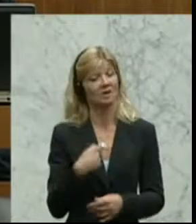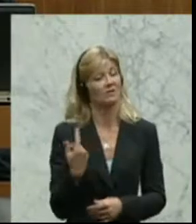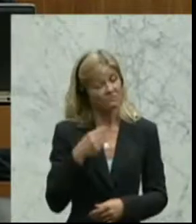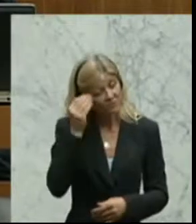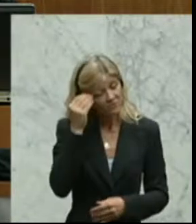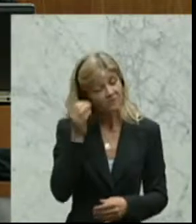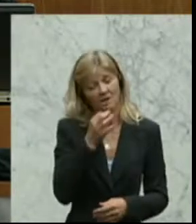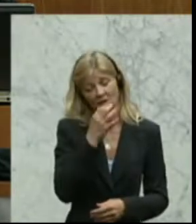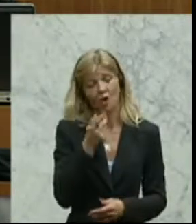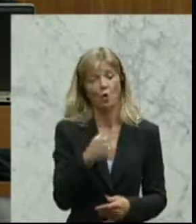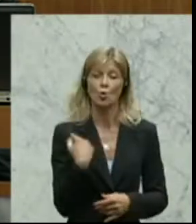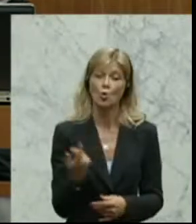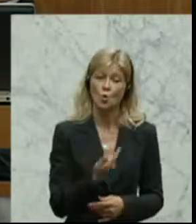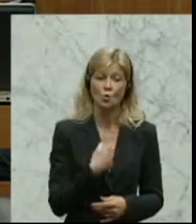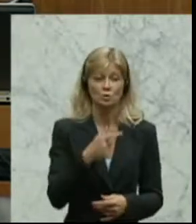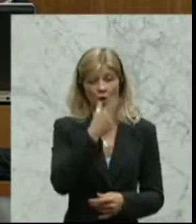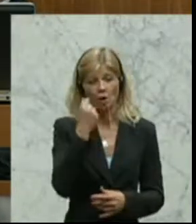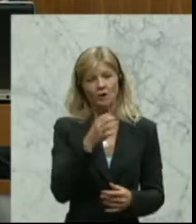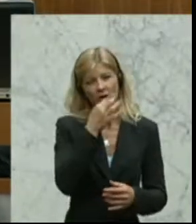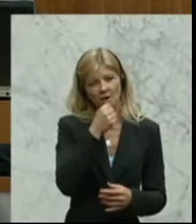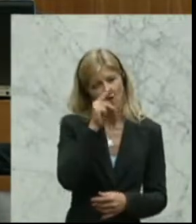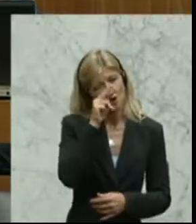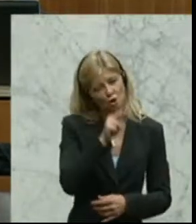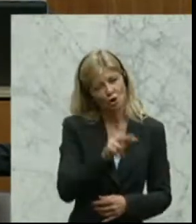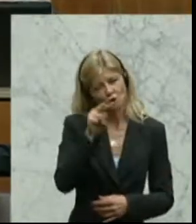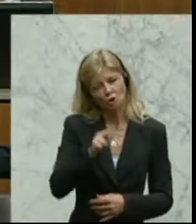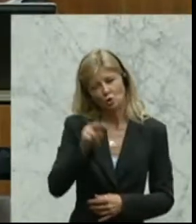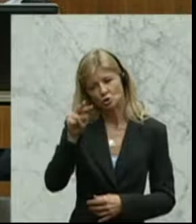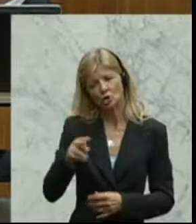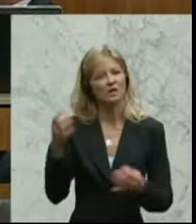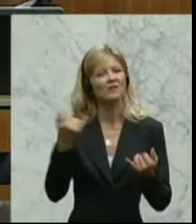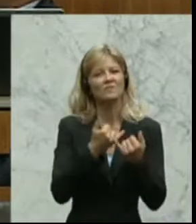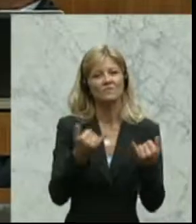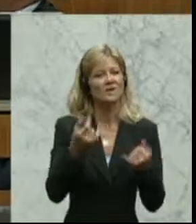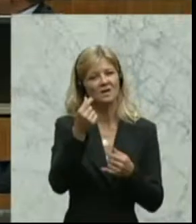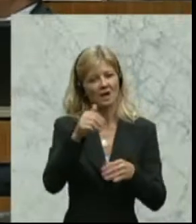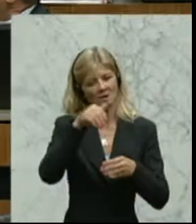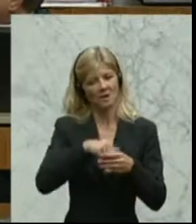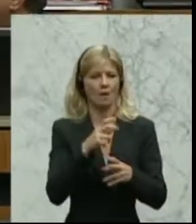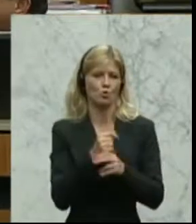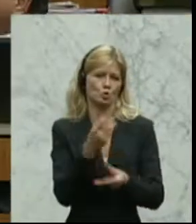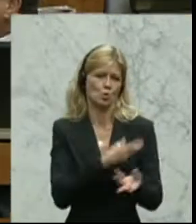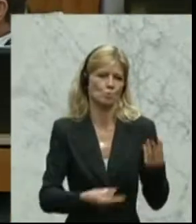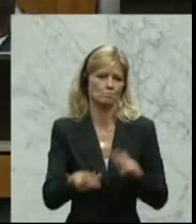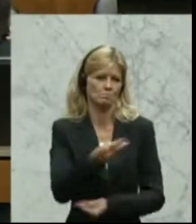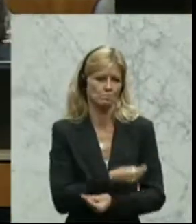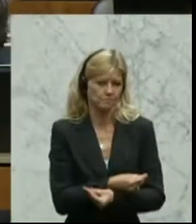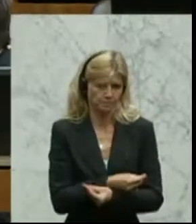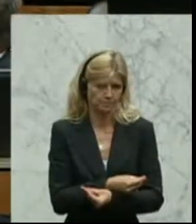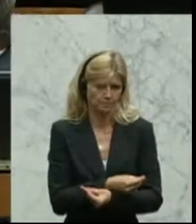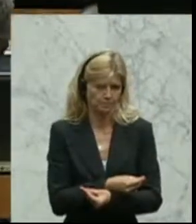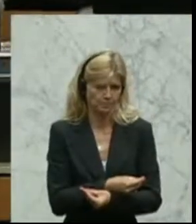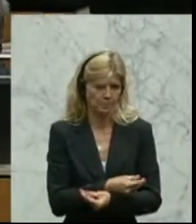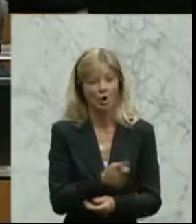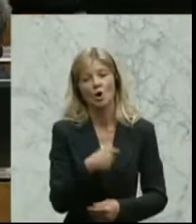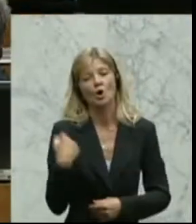genau darauf schauen werden, was mit dem Geld in diesem Land geschieht. Es ist auch so, dass unsere Beiträge zum